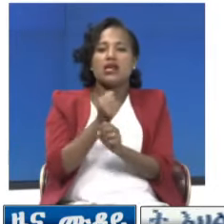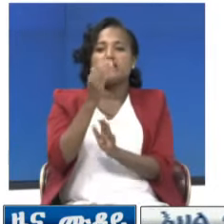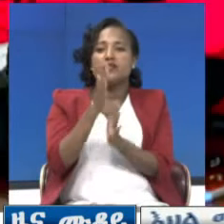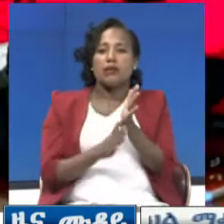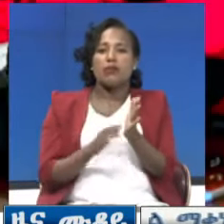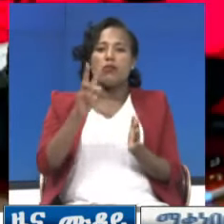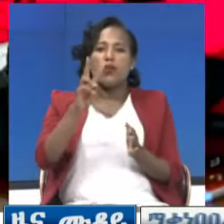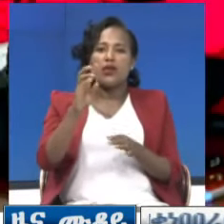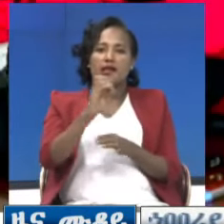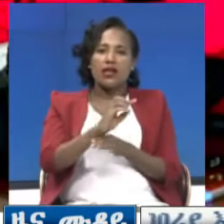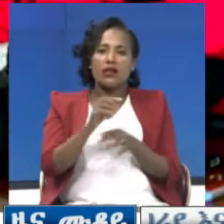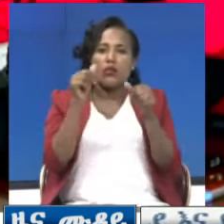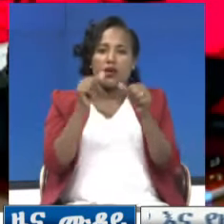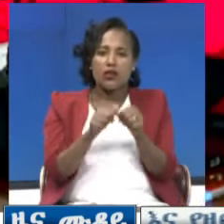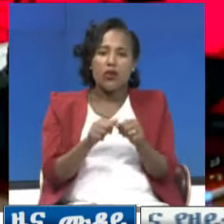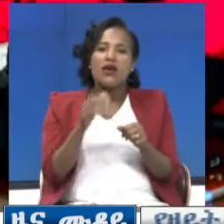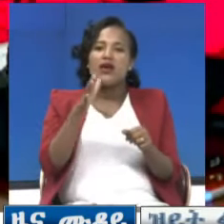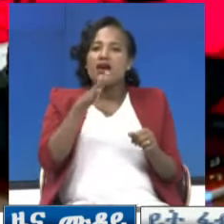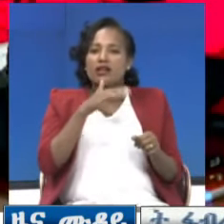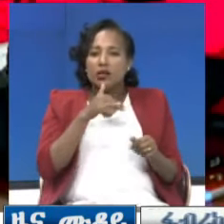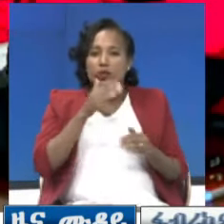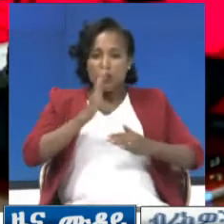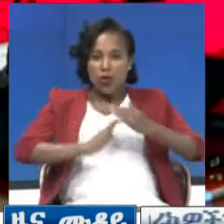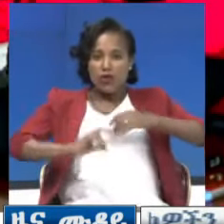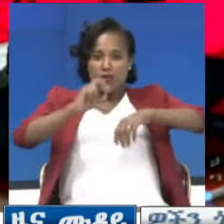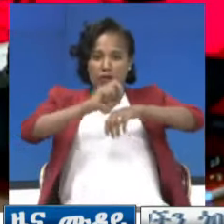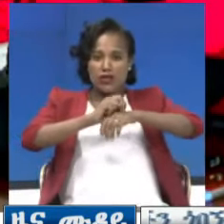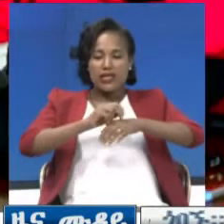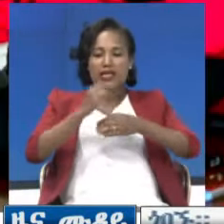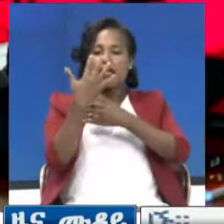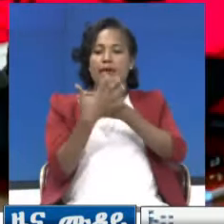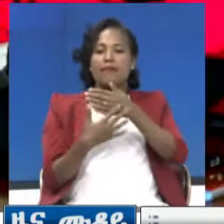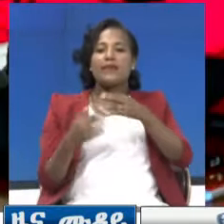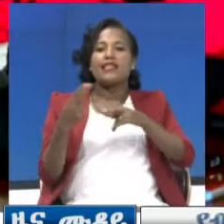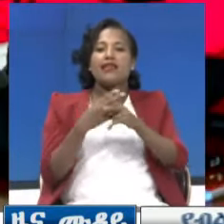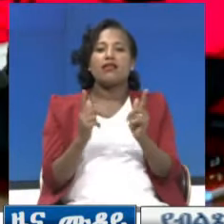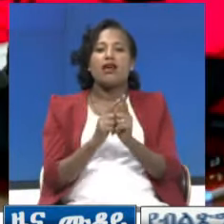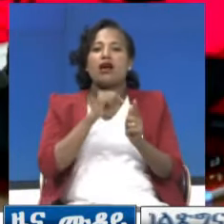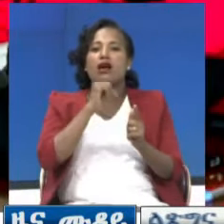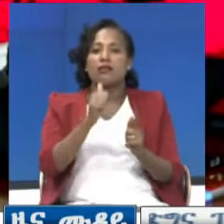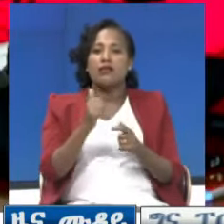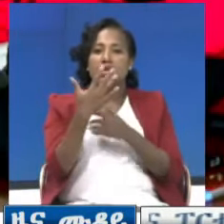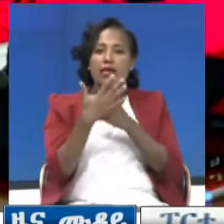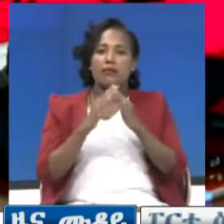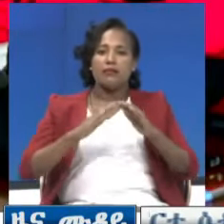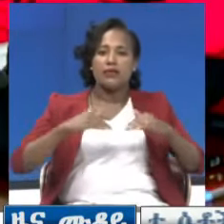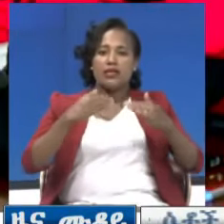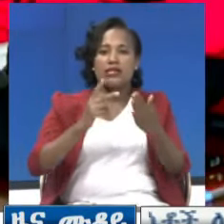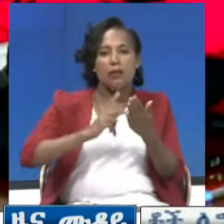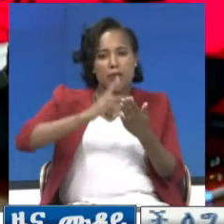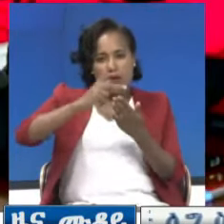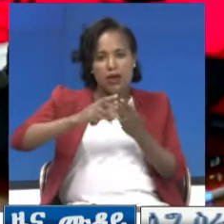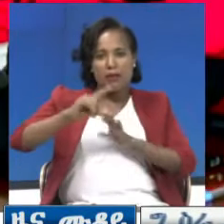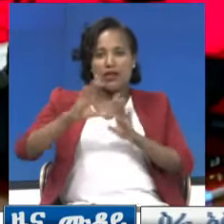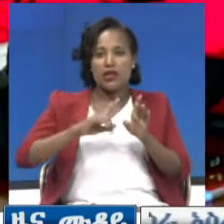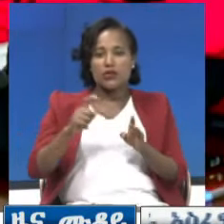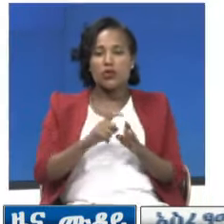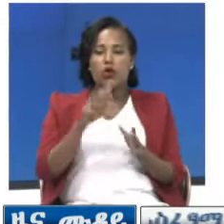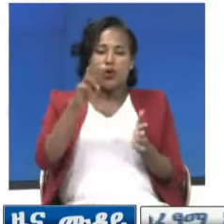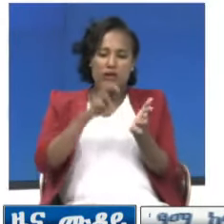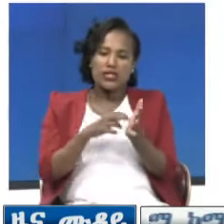አስፈጻሚ በሁለት ቀናት ቆይታው እናቶች በወሊድ ወቅት የደም እጥረት እንዳያጋጥማቸው የደም ልገሳ ፕሮግራም የሚካሄድ ሲሆን